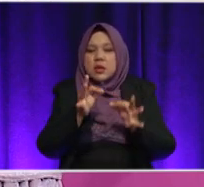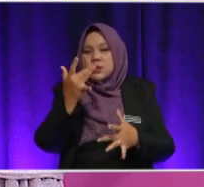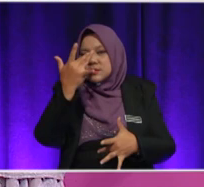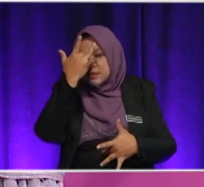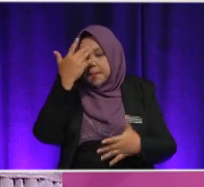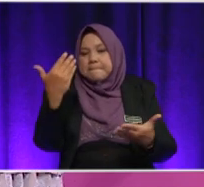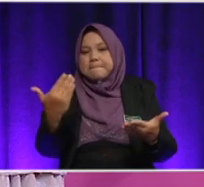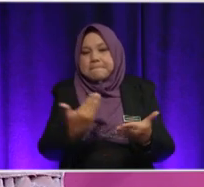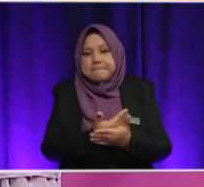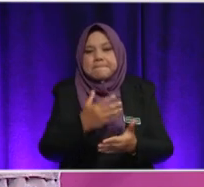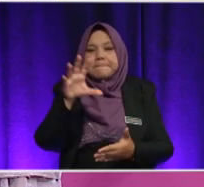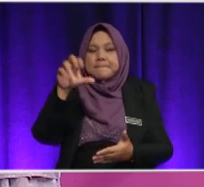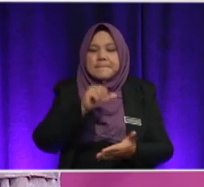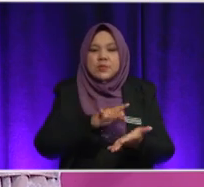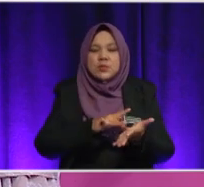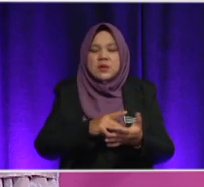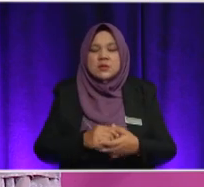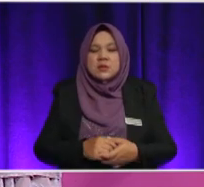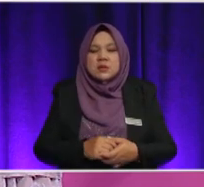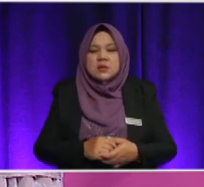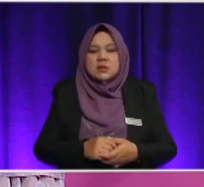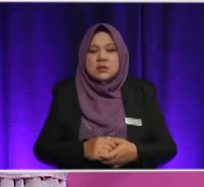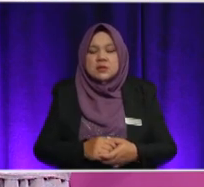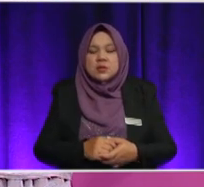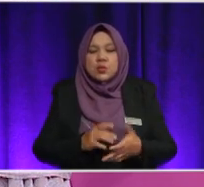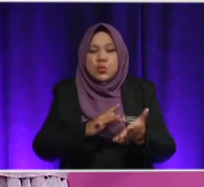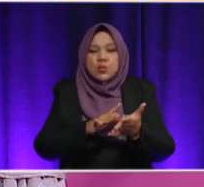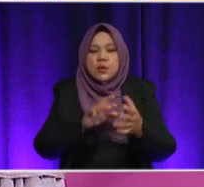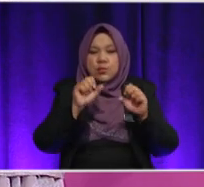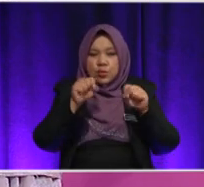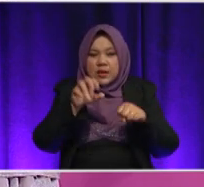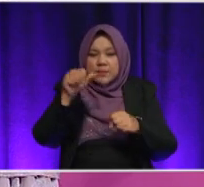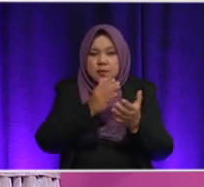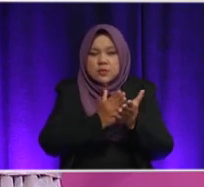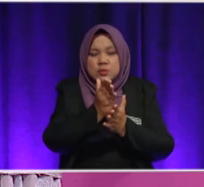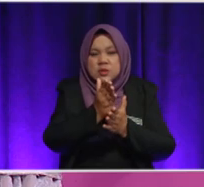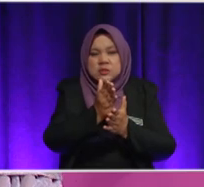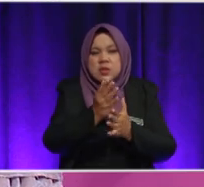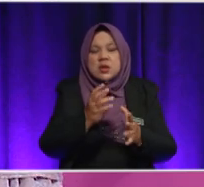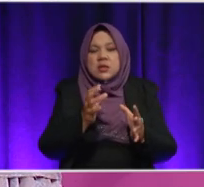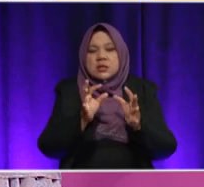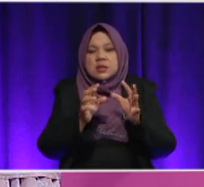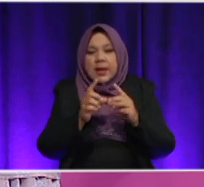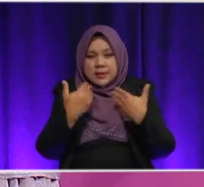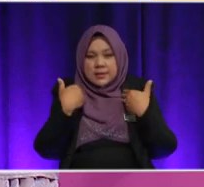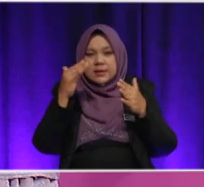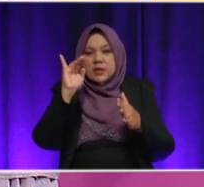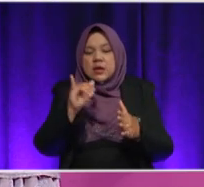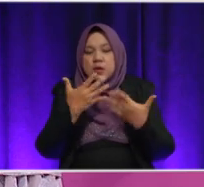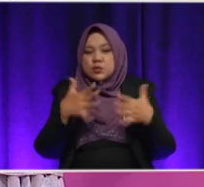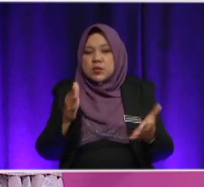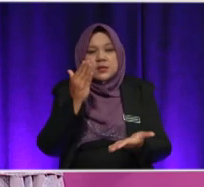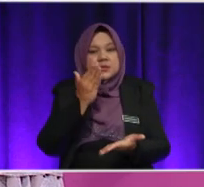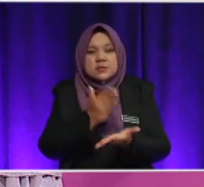Bila perlu baru Mako badai ingat Ubat ada yang boleh diambil terusan ataupun apabila sudah sembuh kita Stop